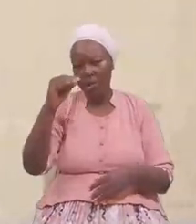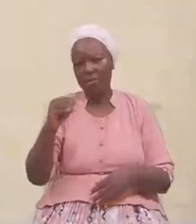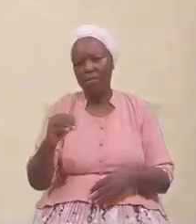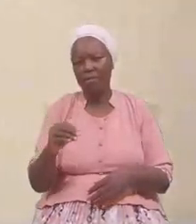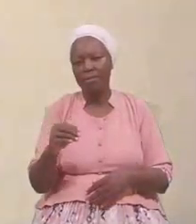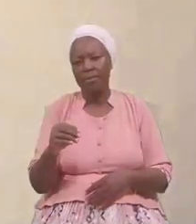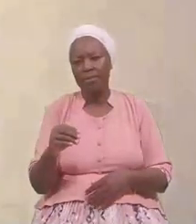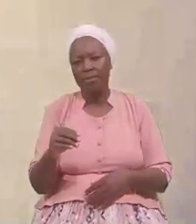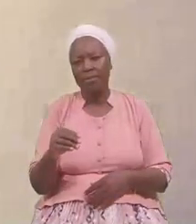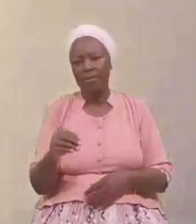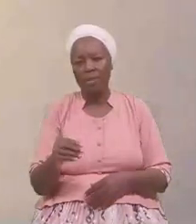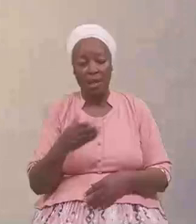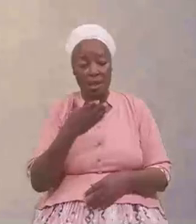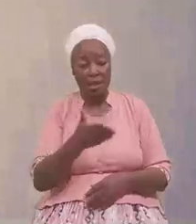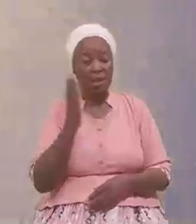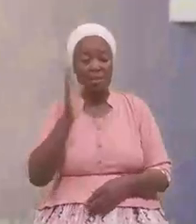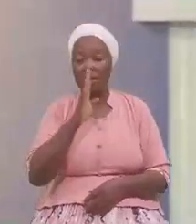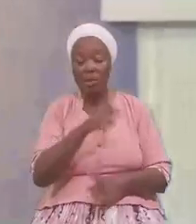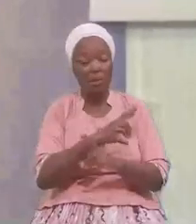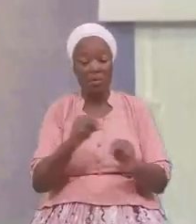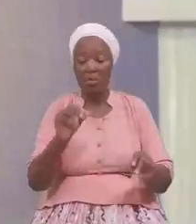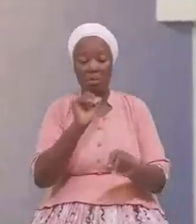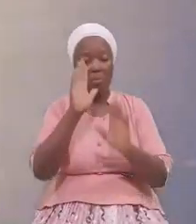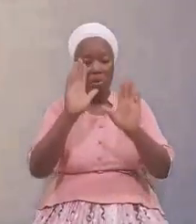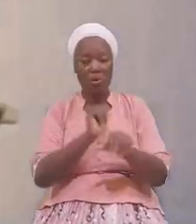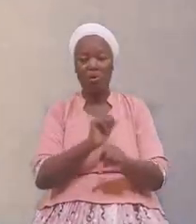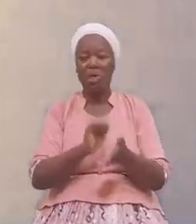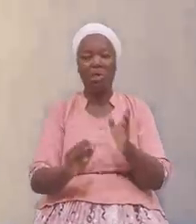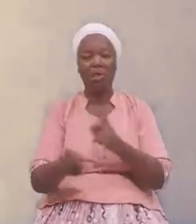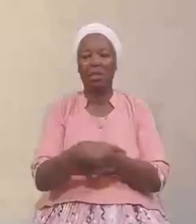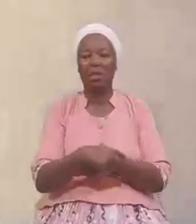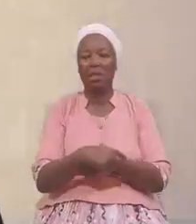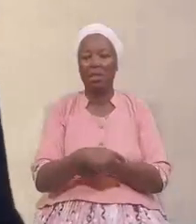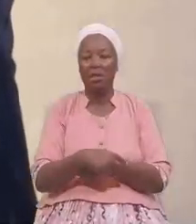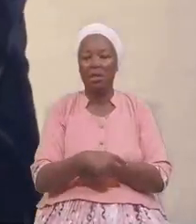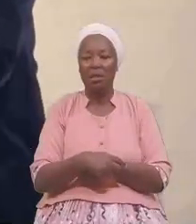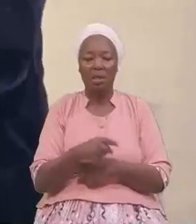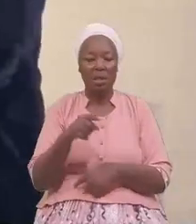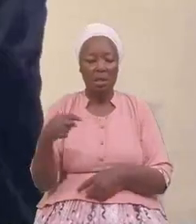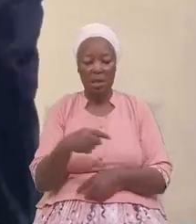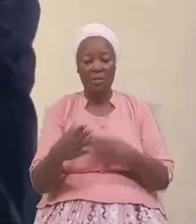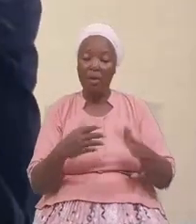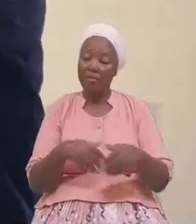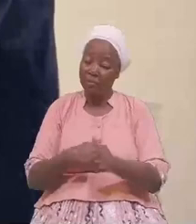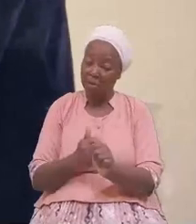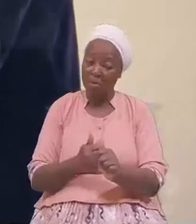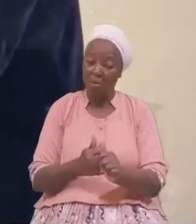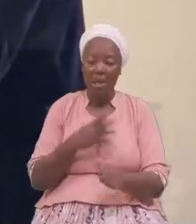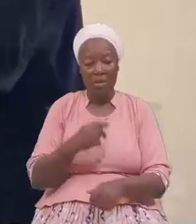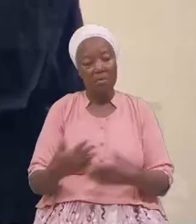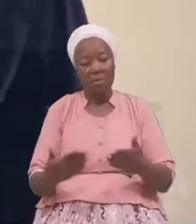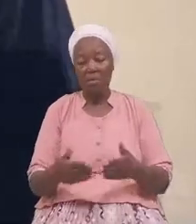il n'y aurait pas eu de miracle ce jour-là. Ils allaient suivre. Il y aura une grande foule.